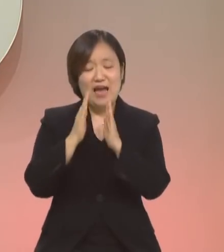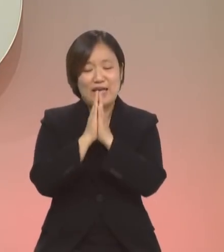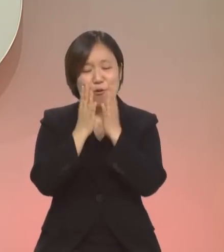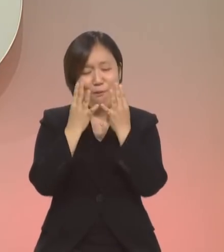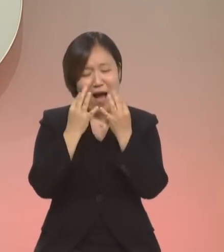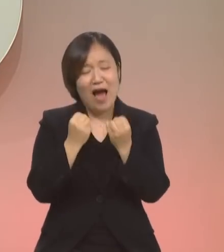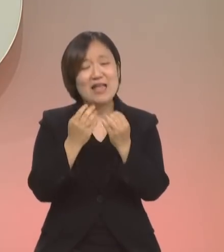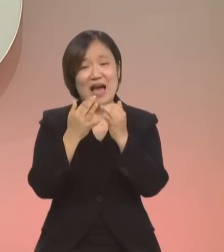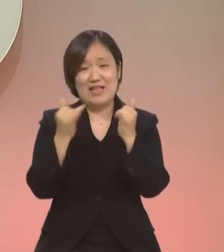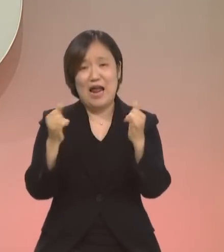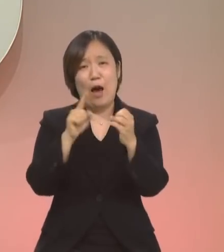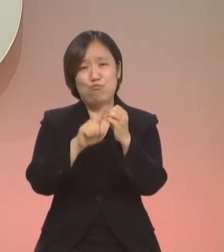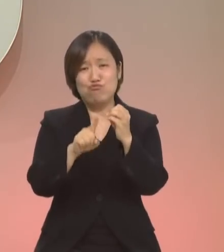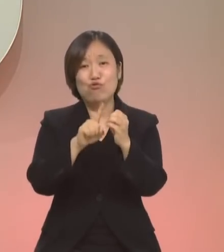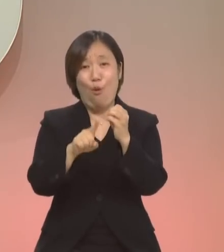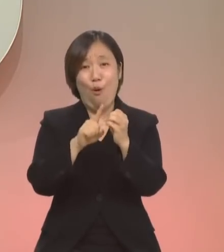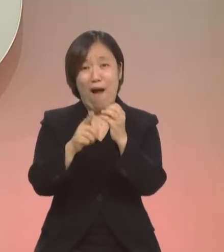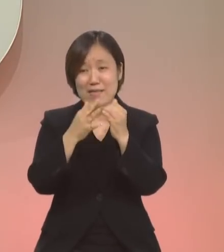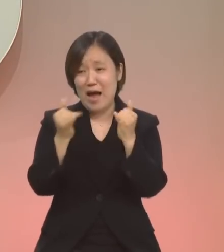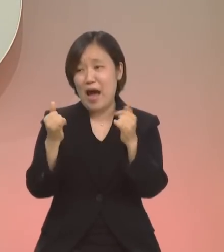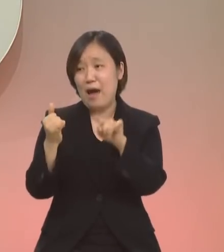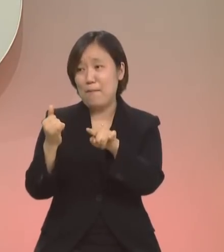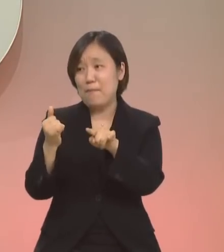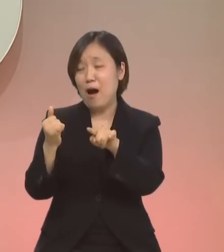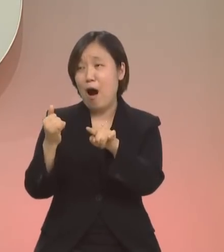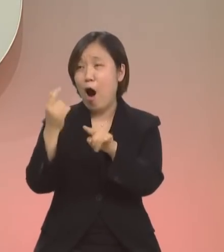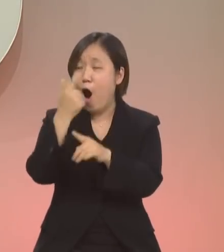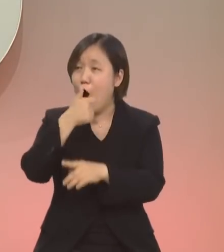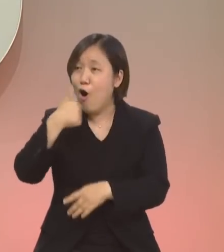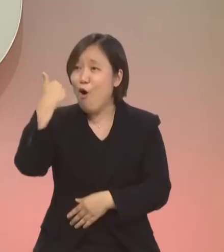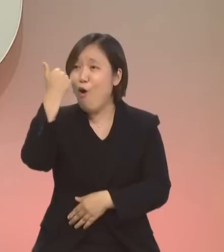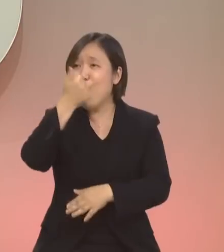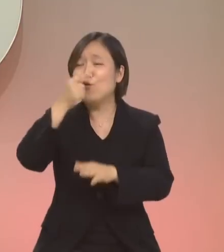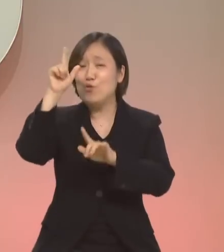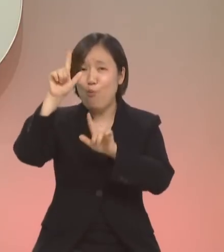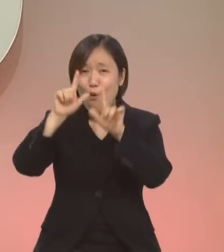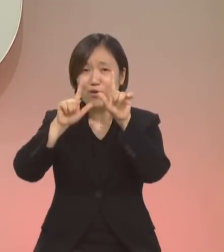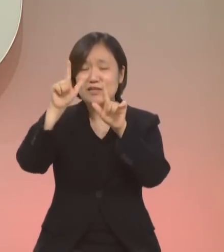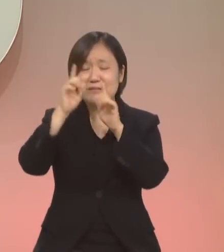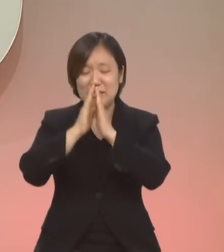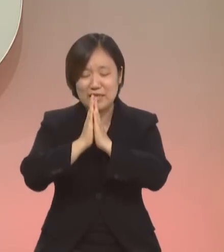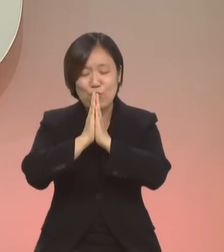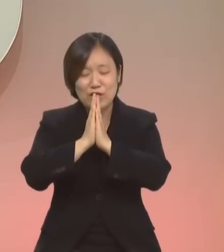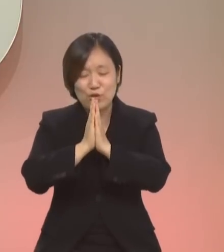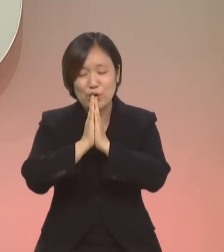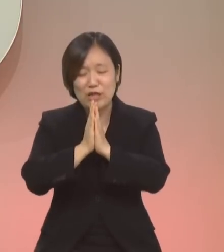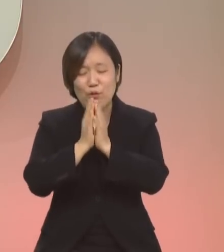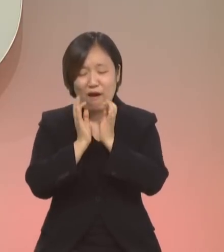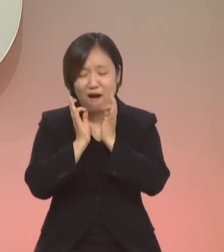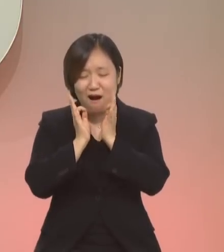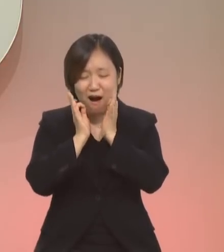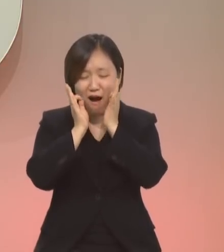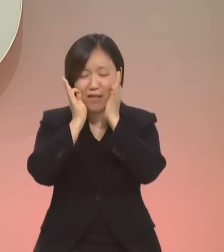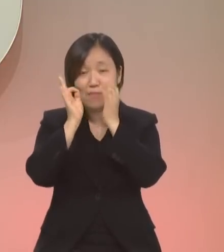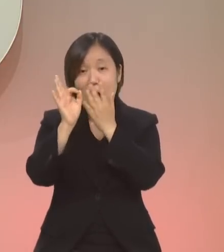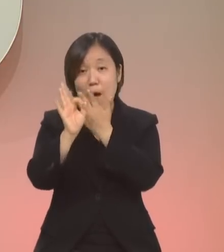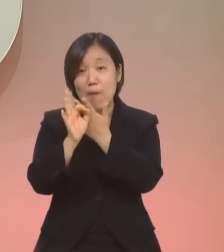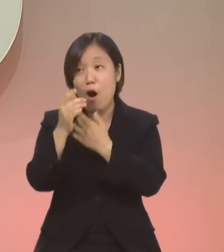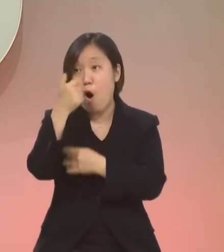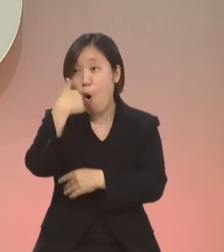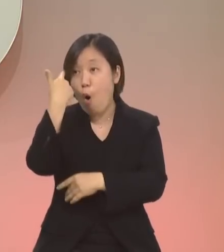이제 그런 자신의 얼굴이 점점 맑고 깨끗하게 변해가는